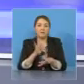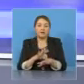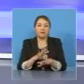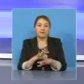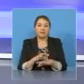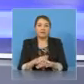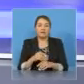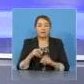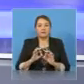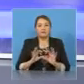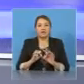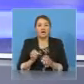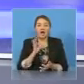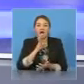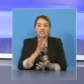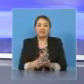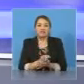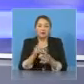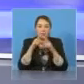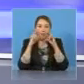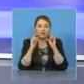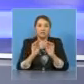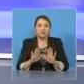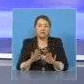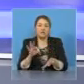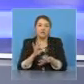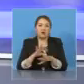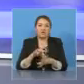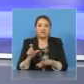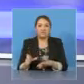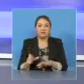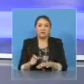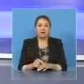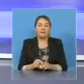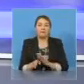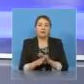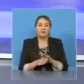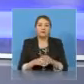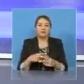На предупреждение отвечают, мол, маски нужны лишь для больных. Подробнее в следующем сюжете.